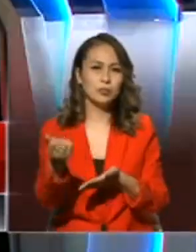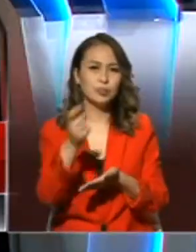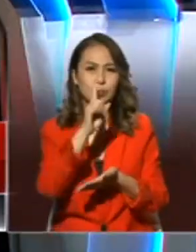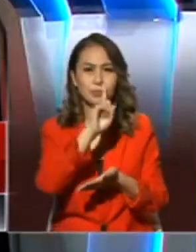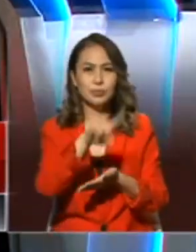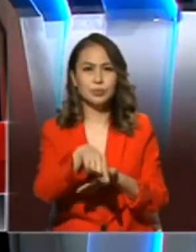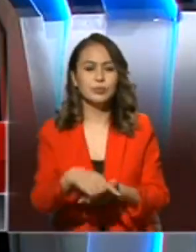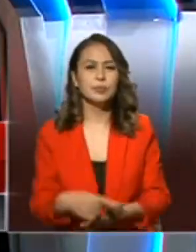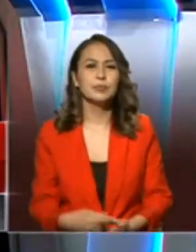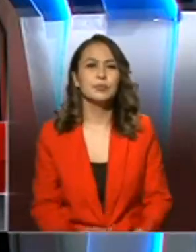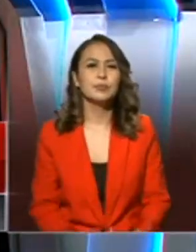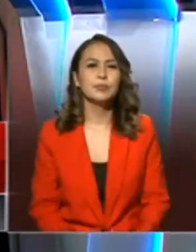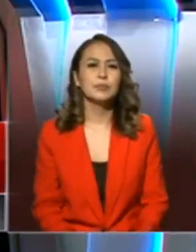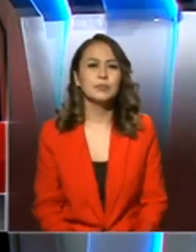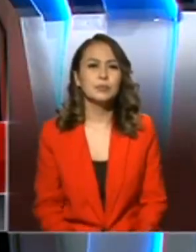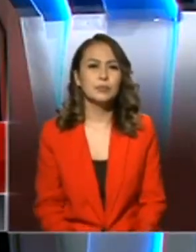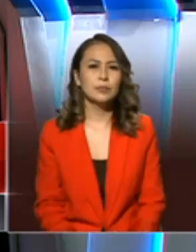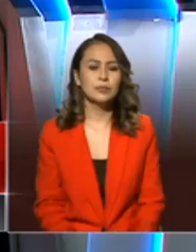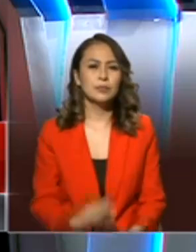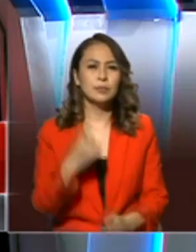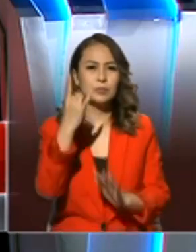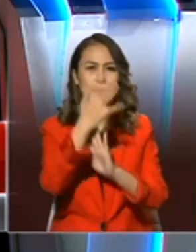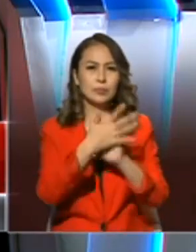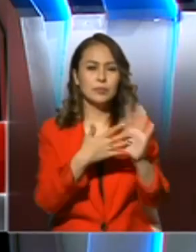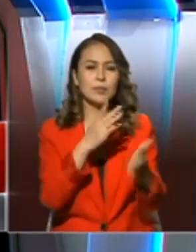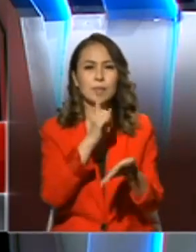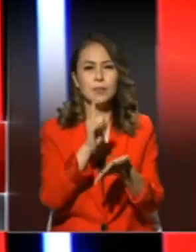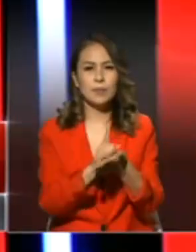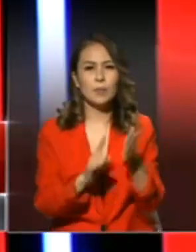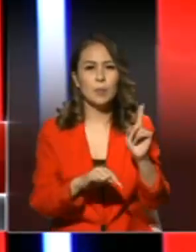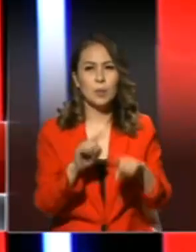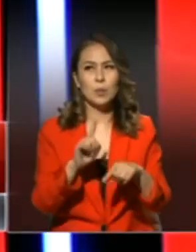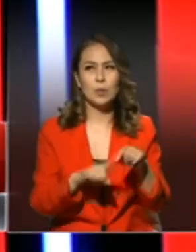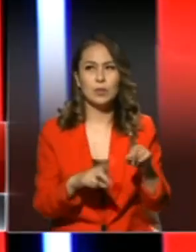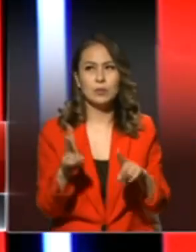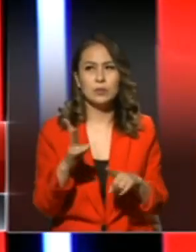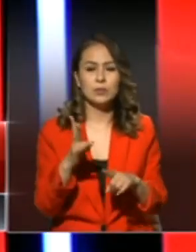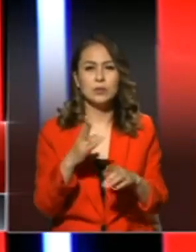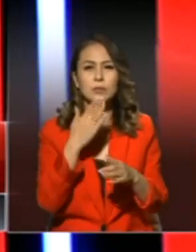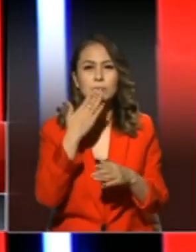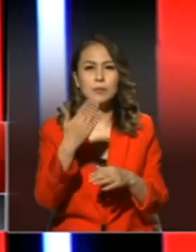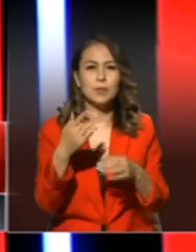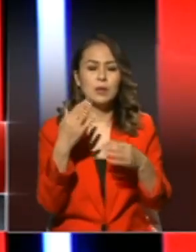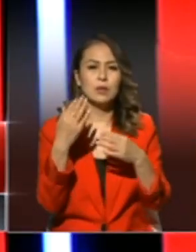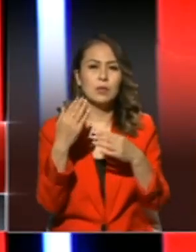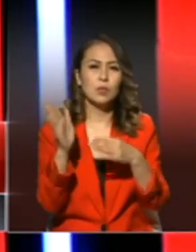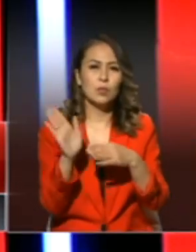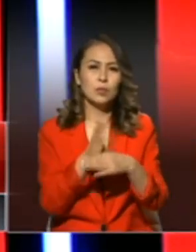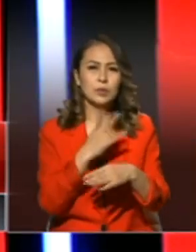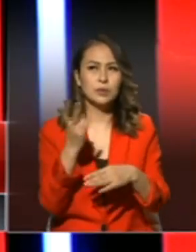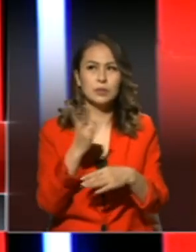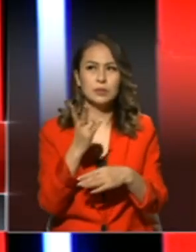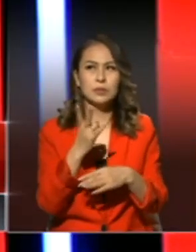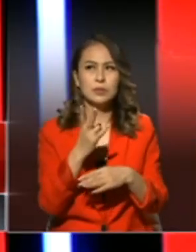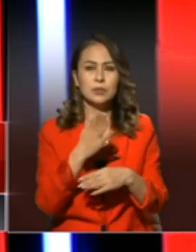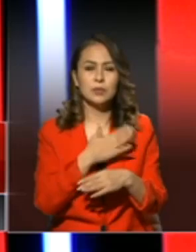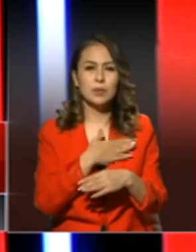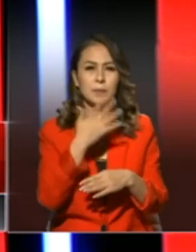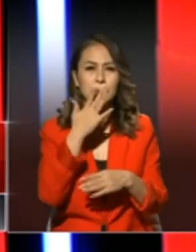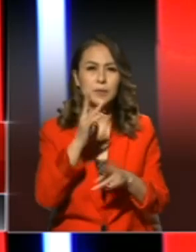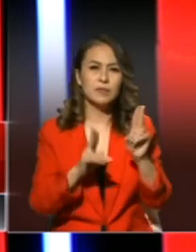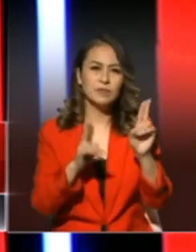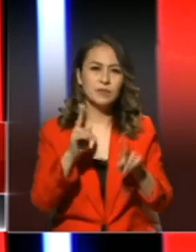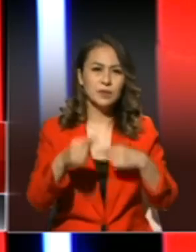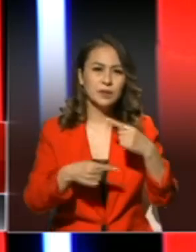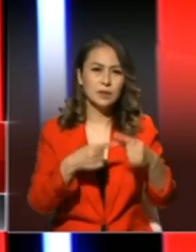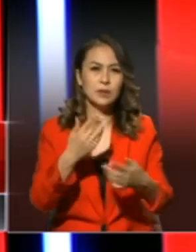Жақсы, түсінікті, механизм түсінікті. Бұл жерде туыстан рұқсат сұрау керек деген мәселені алып тастау керек деп отырсыз. Ұлттық менталитетіміз бар, салт-дәстүріміз